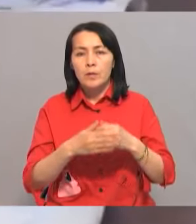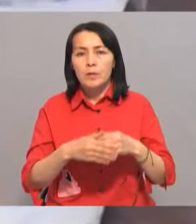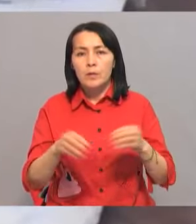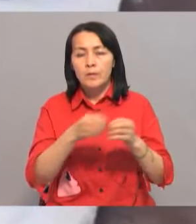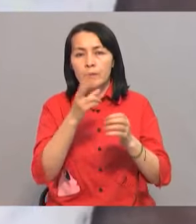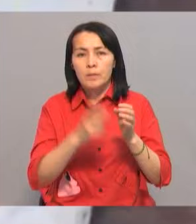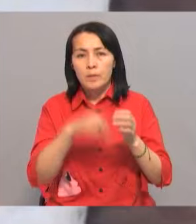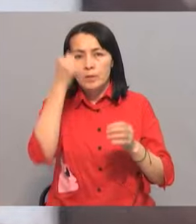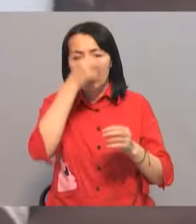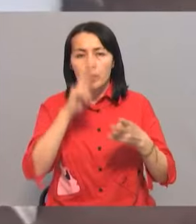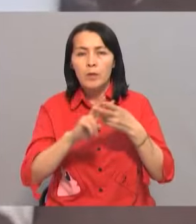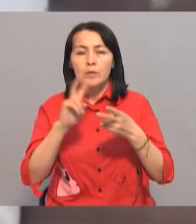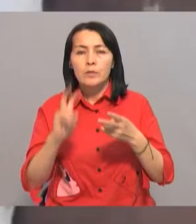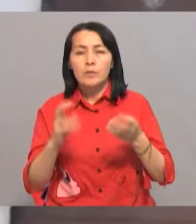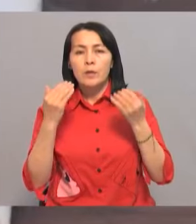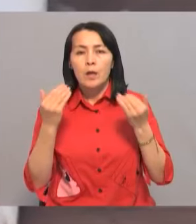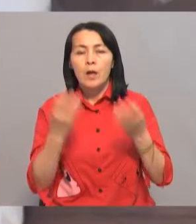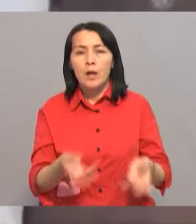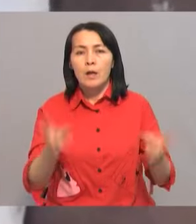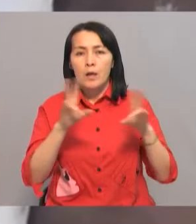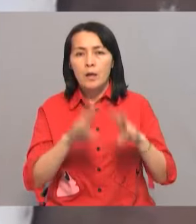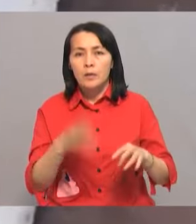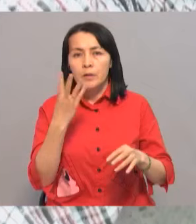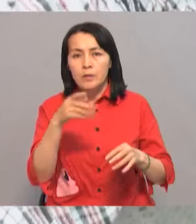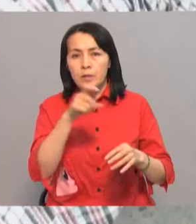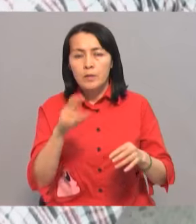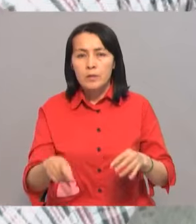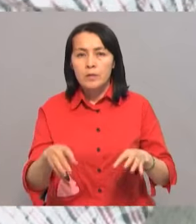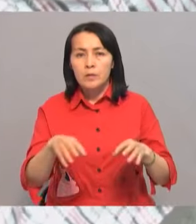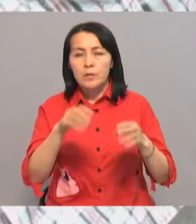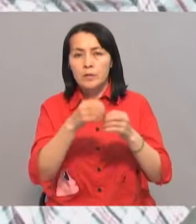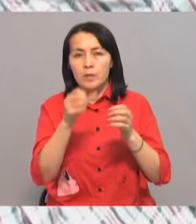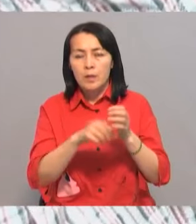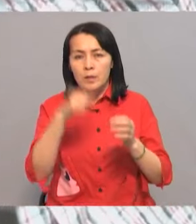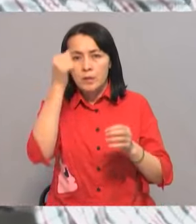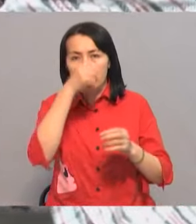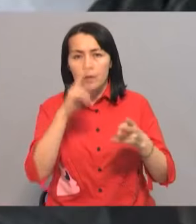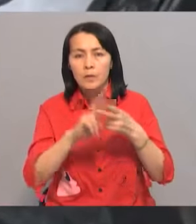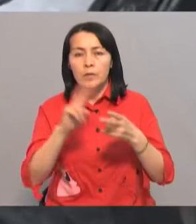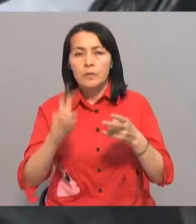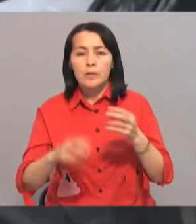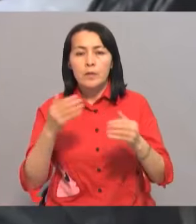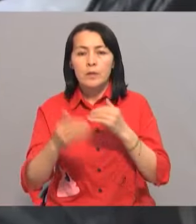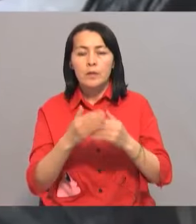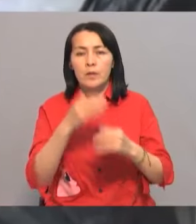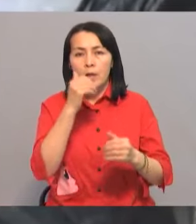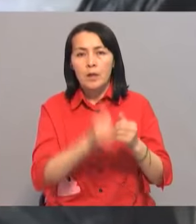к 18 годам лишения свободы. Остальные четверо человек осуждены к 16 годам лишения свободы каждый.